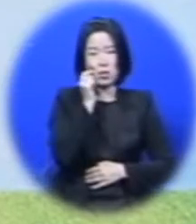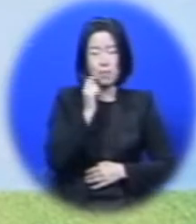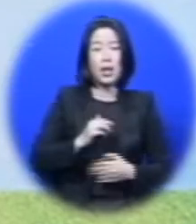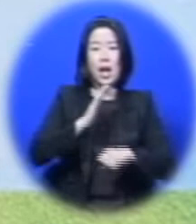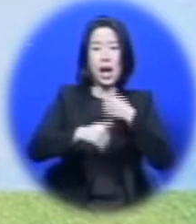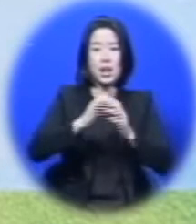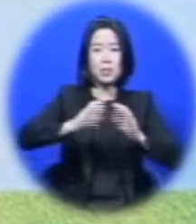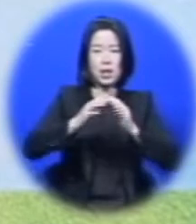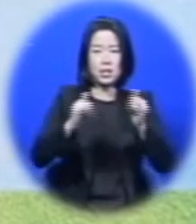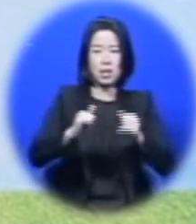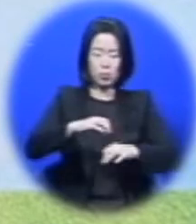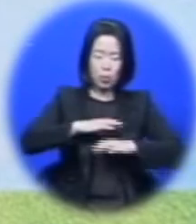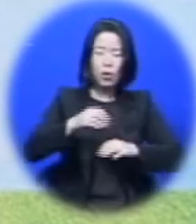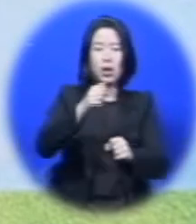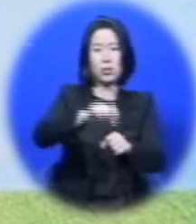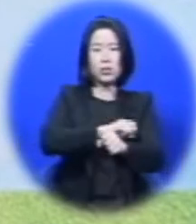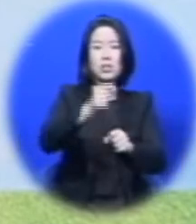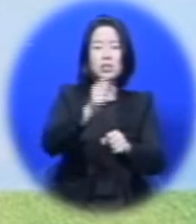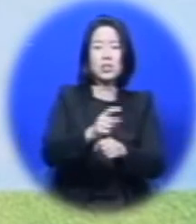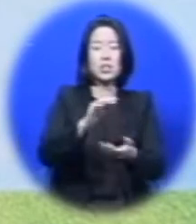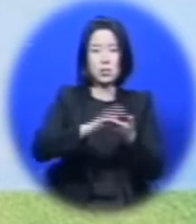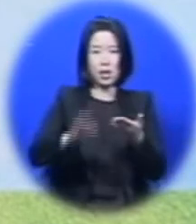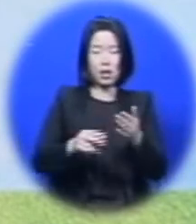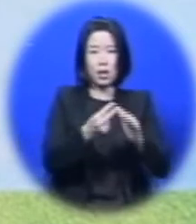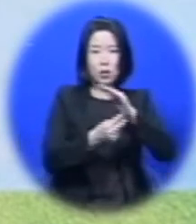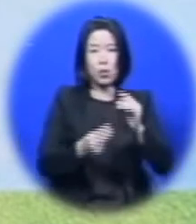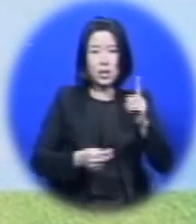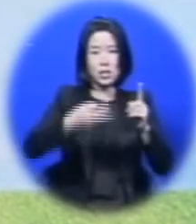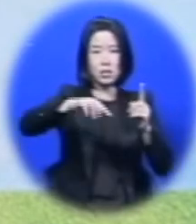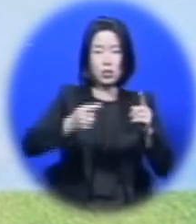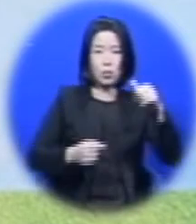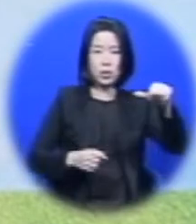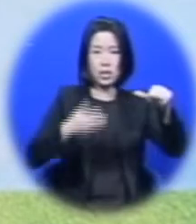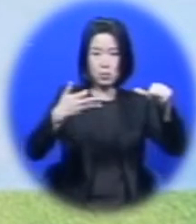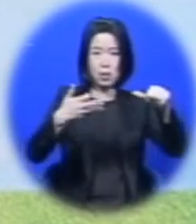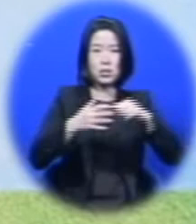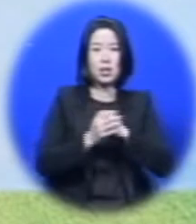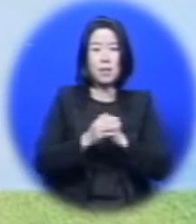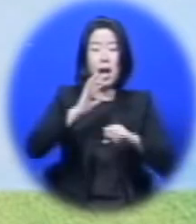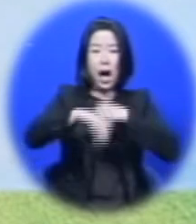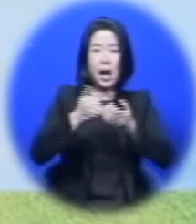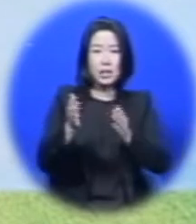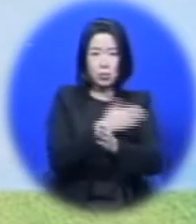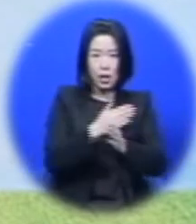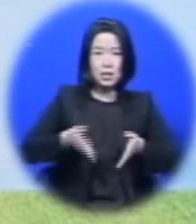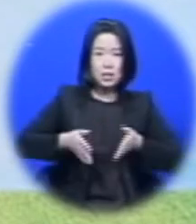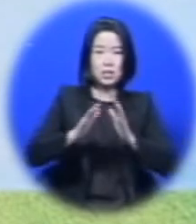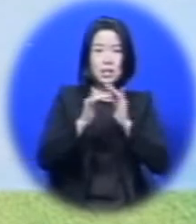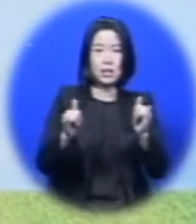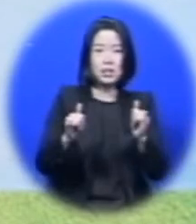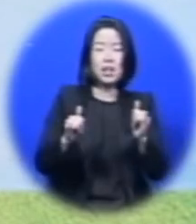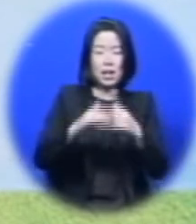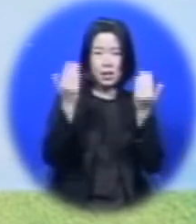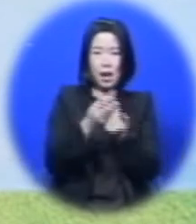나라 사람의 놀라운 특징입니다. 요한일서 5장 18절에 하나님께로부터 난 자는 다